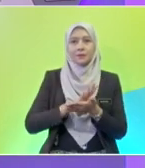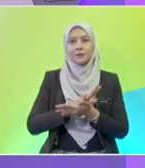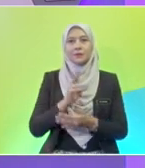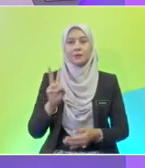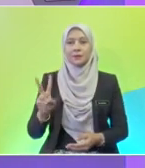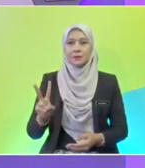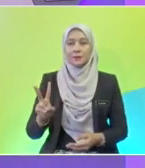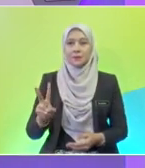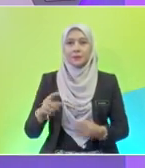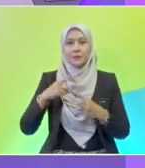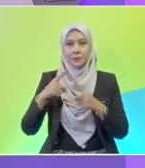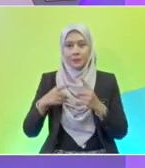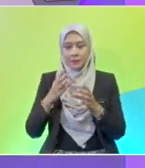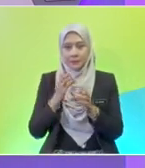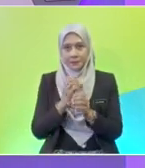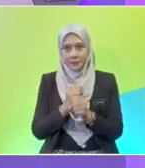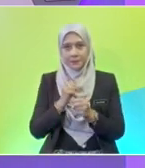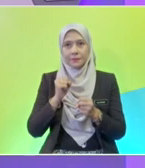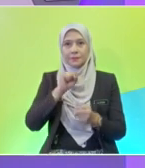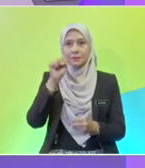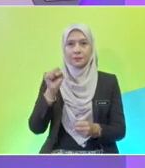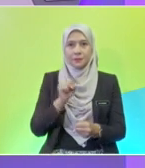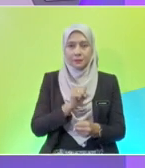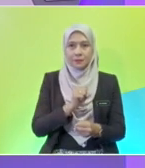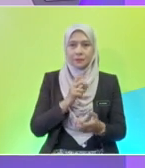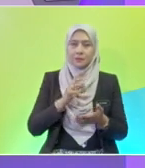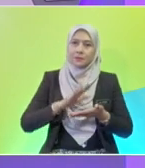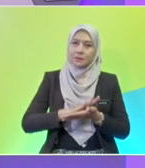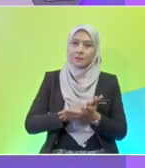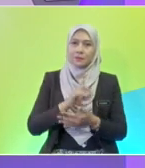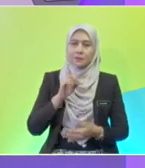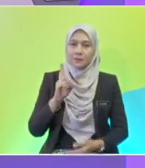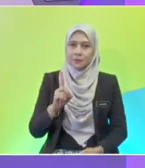kertas 1 bagi setiap pilihan jawaban